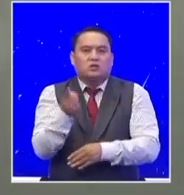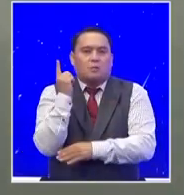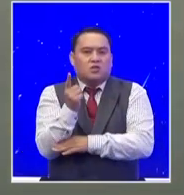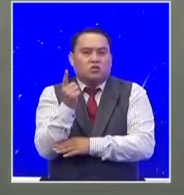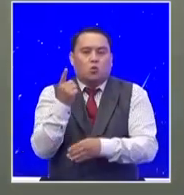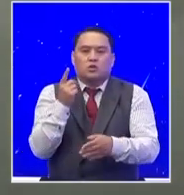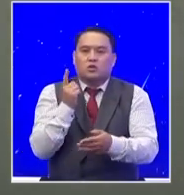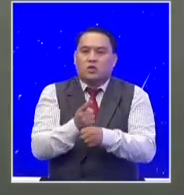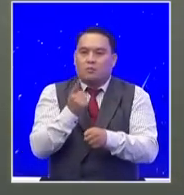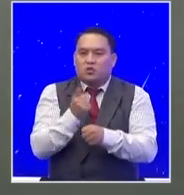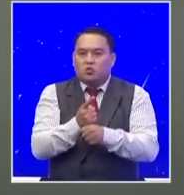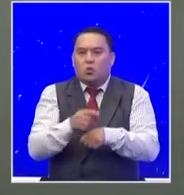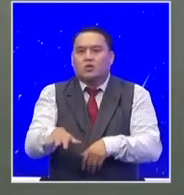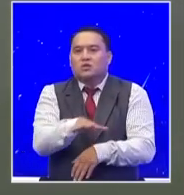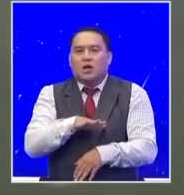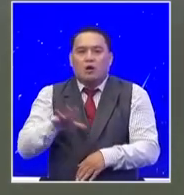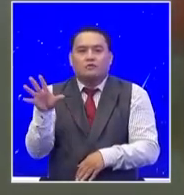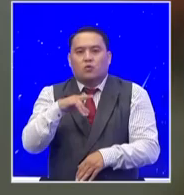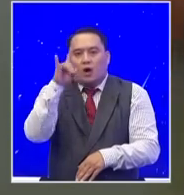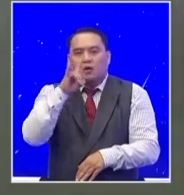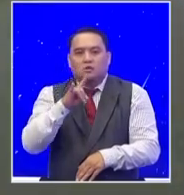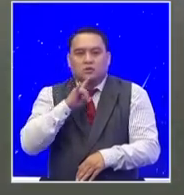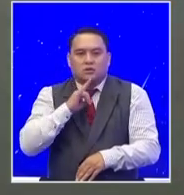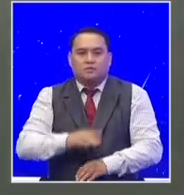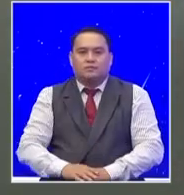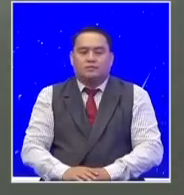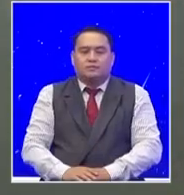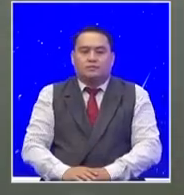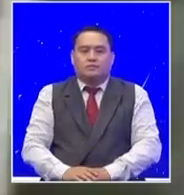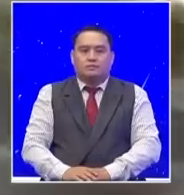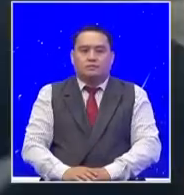запрещен. Мораторий действует на территории всех прикаспийских государств.